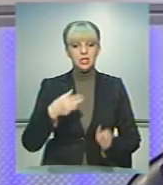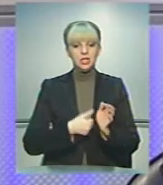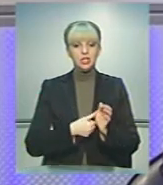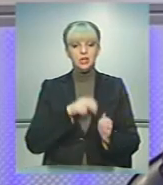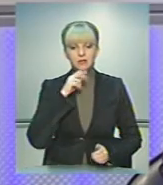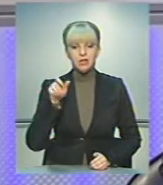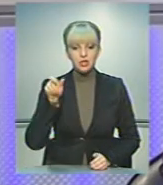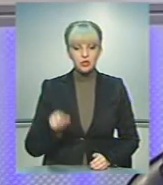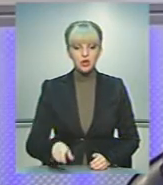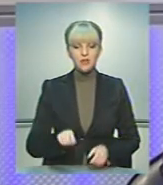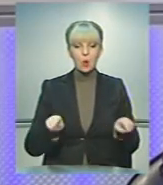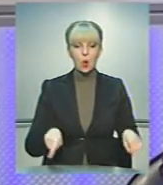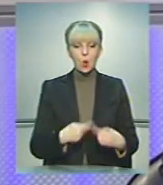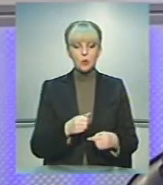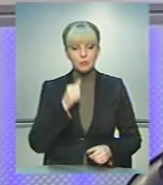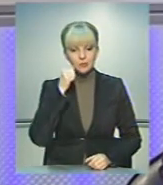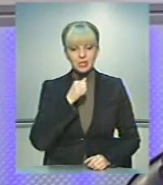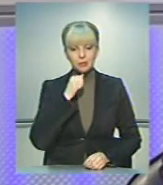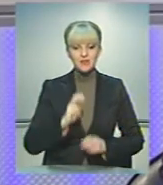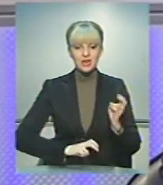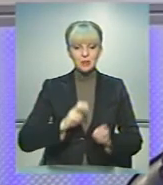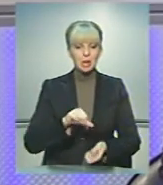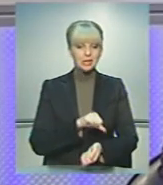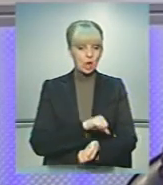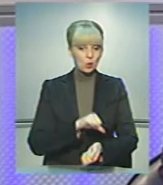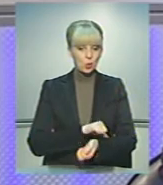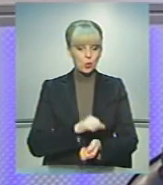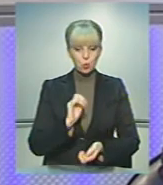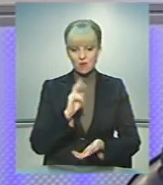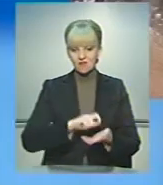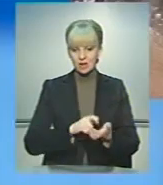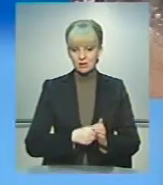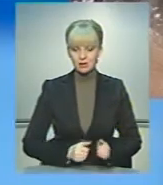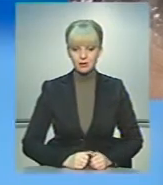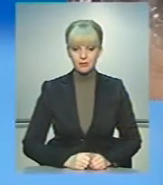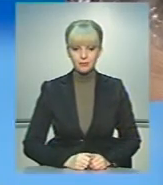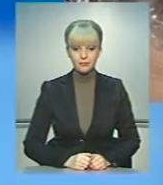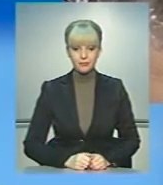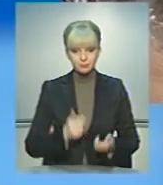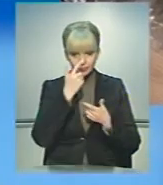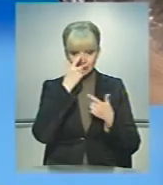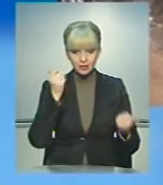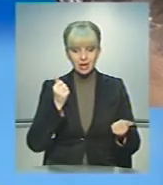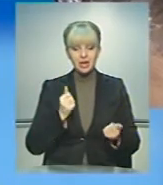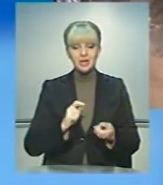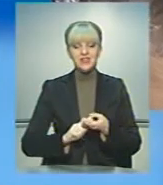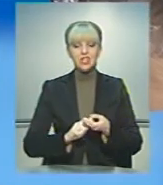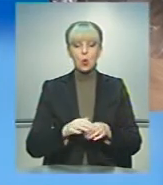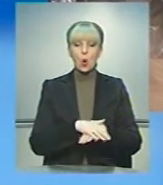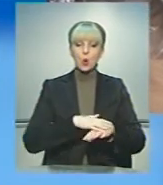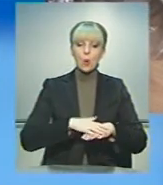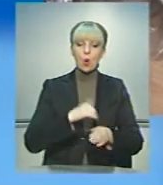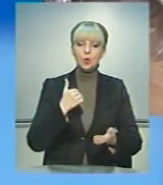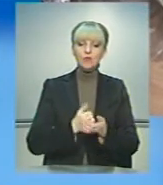Тридцятишестирічний чернівчанин організував підпільне виробництво наркотиків у квартирі. Як повідомляє сектор зв'язків з